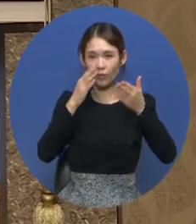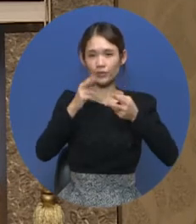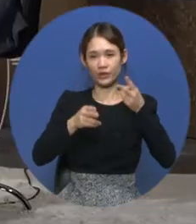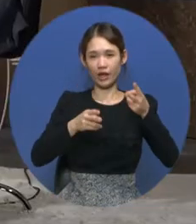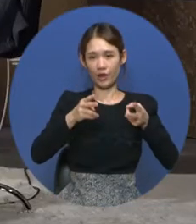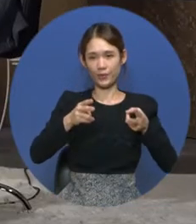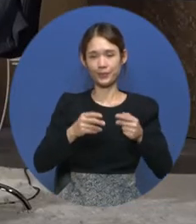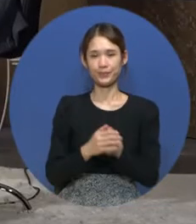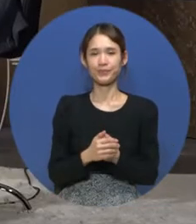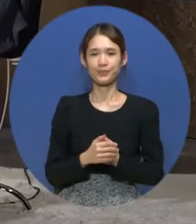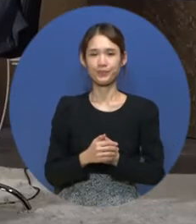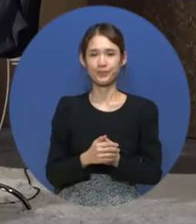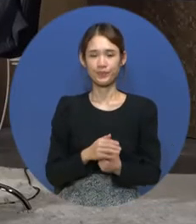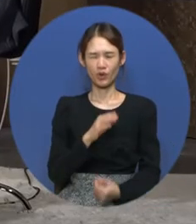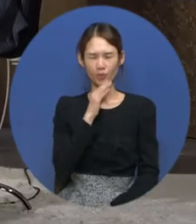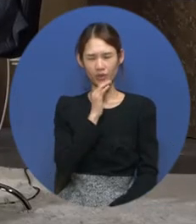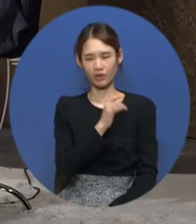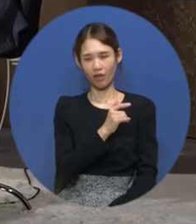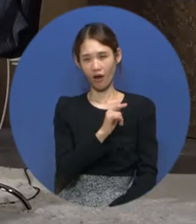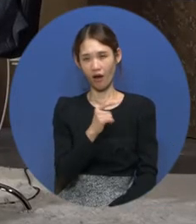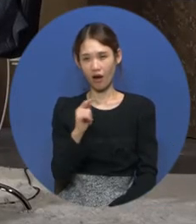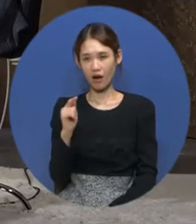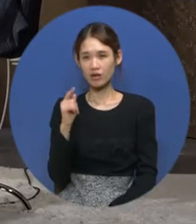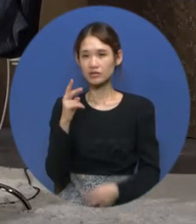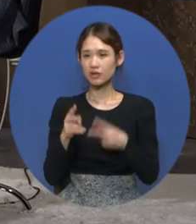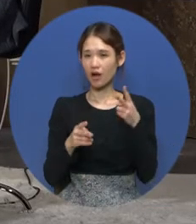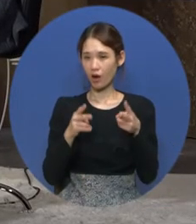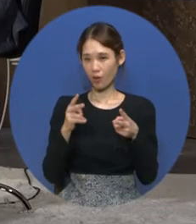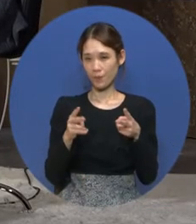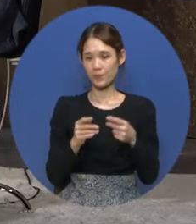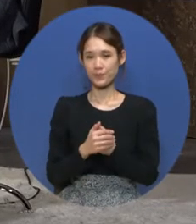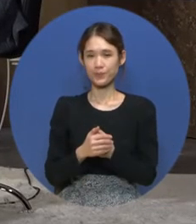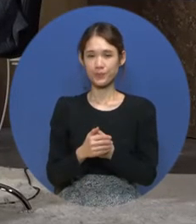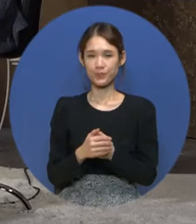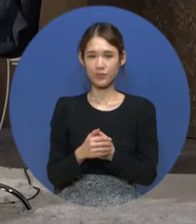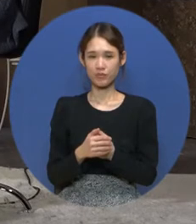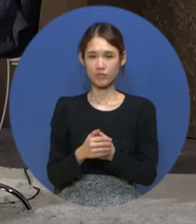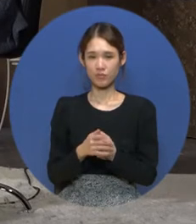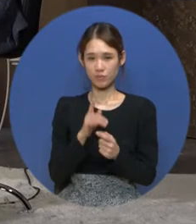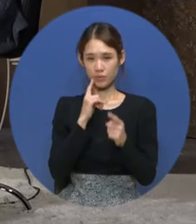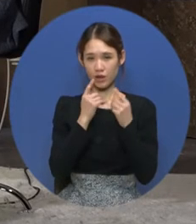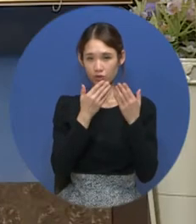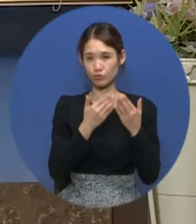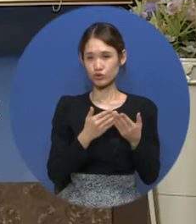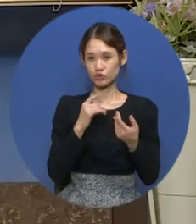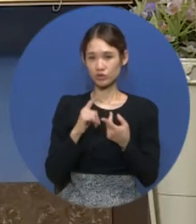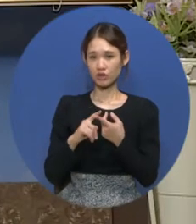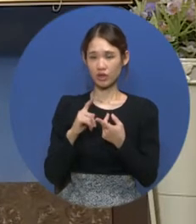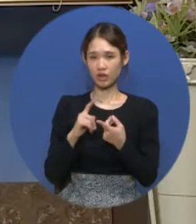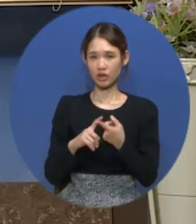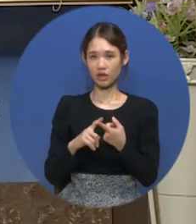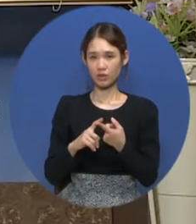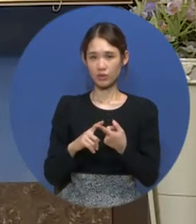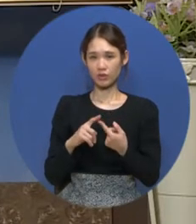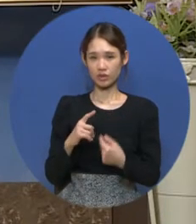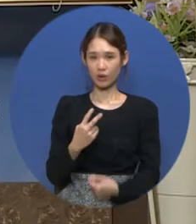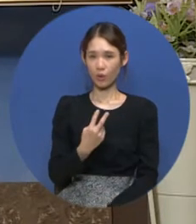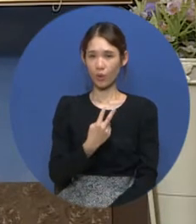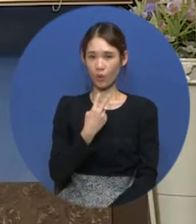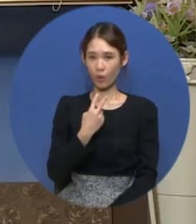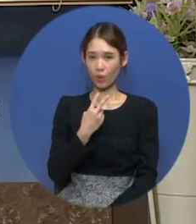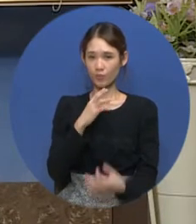어 님을 다양한 사업을 하고 계신데요 예 어 근데 말씀해주시고 처럼 2